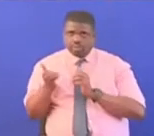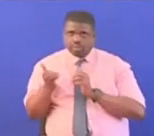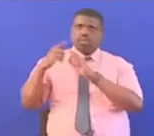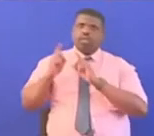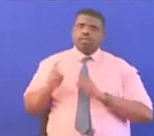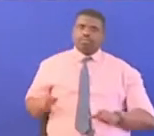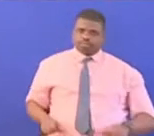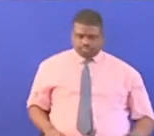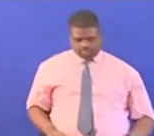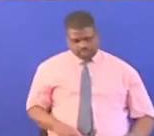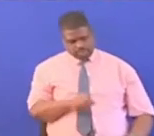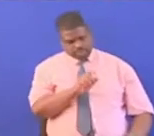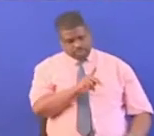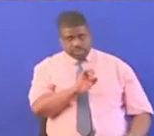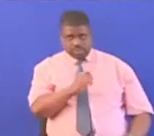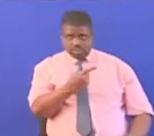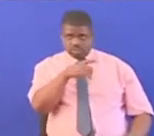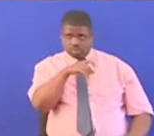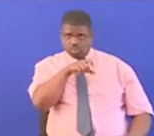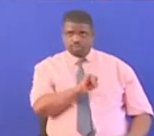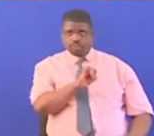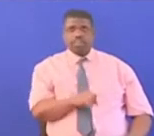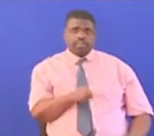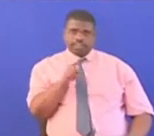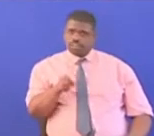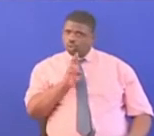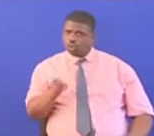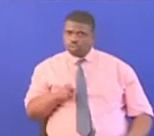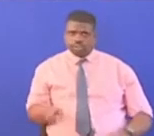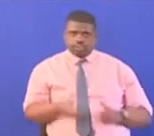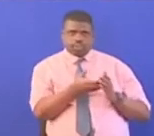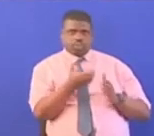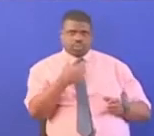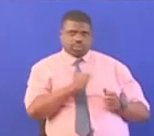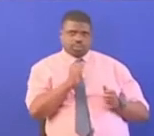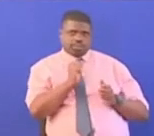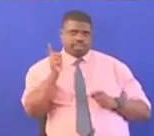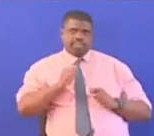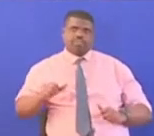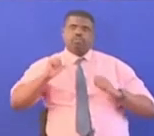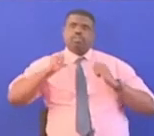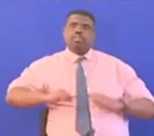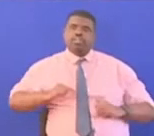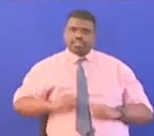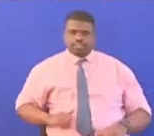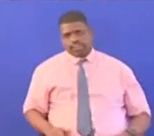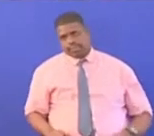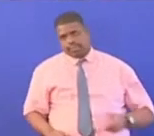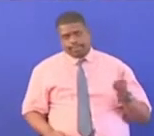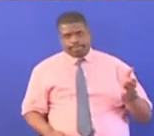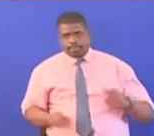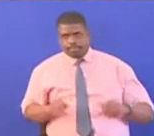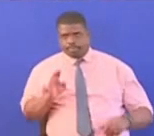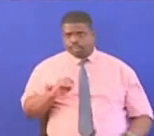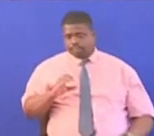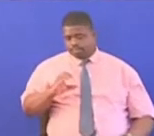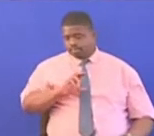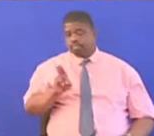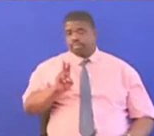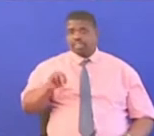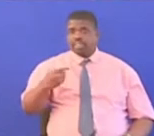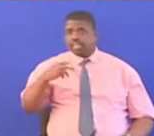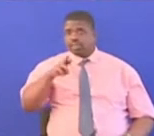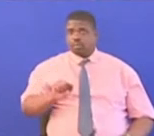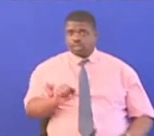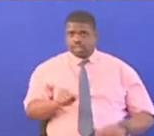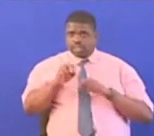wa Kigosi, ambapo hoja hiyo iliwasilishwa na Waziri wa Maliasili na Utalii Mohamed Mchengerwa. Kumbuka leo